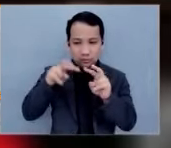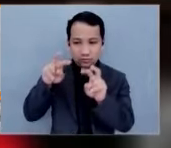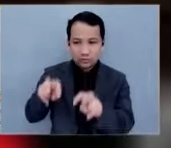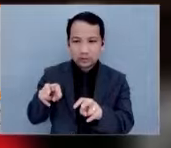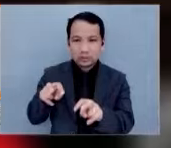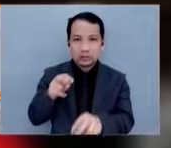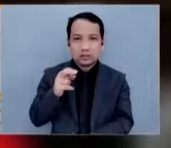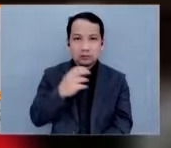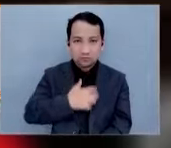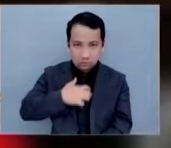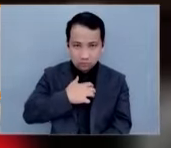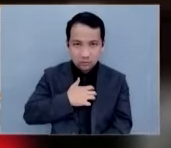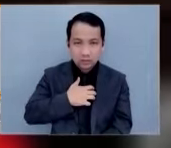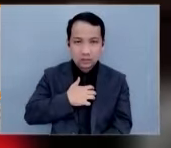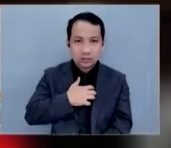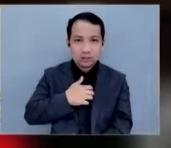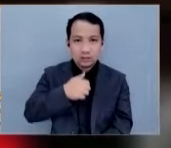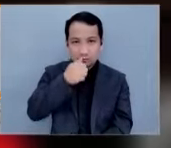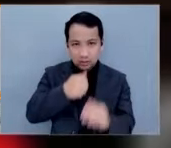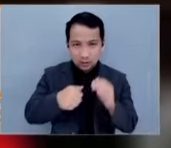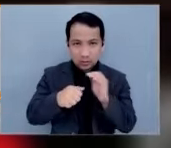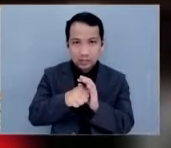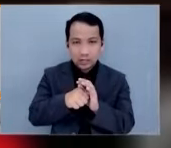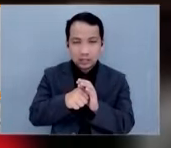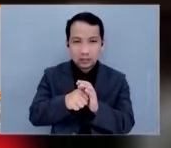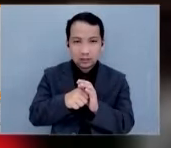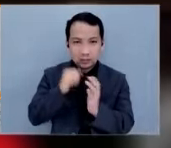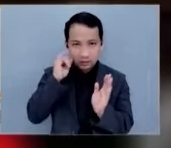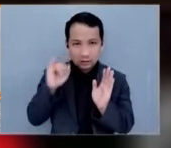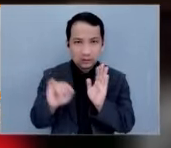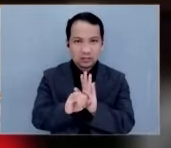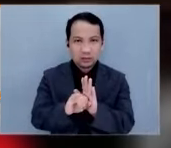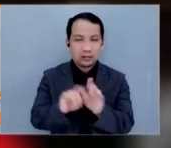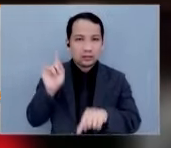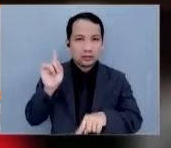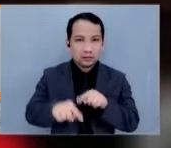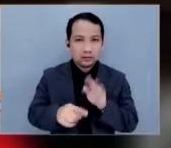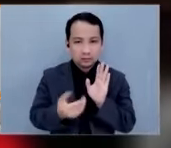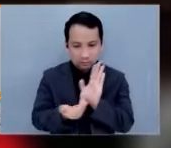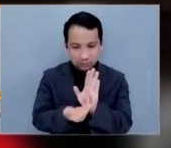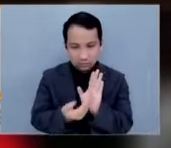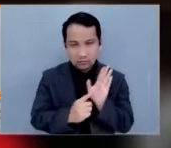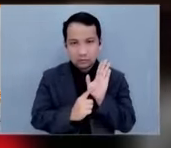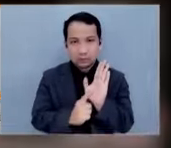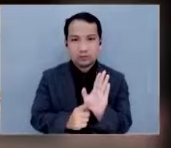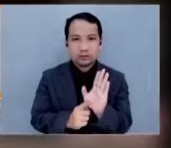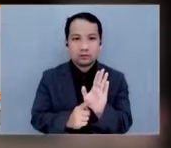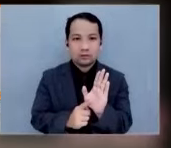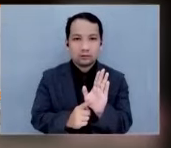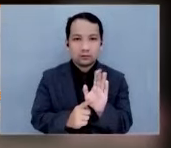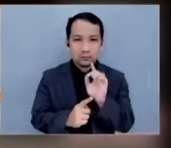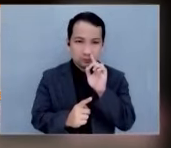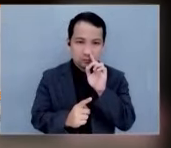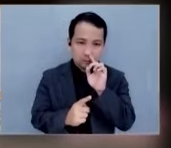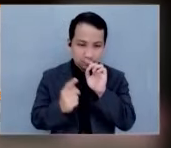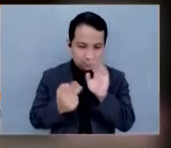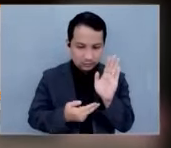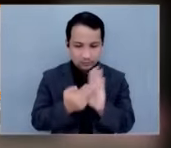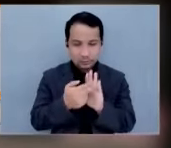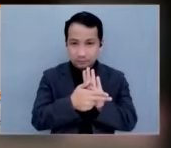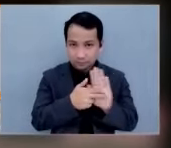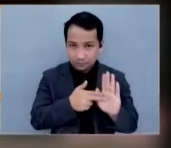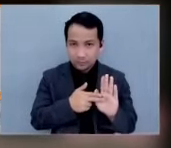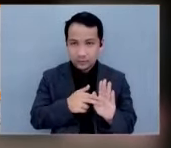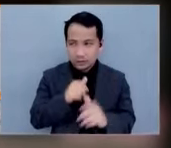na nagkukubli ng kanilang katauhan at hindi mapatunayan ang kredibilidad. Hindi biro ang mga